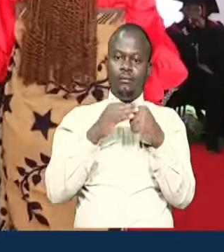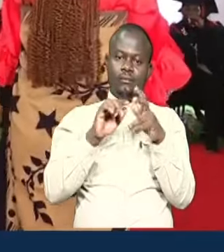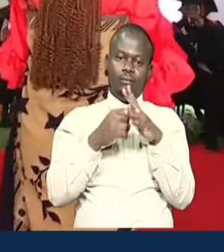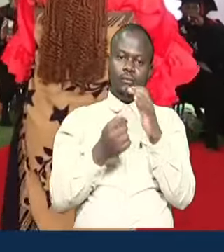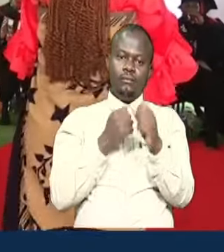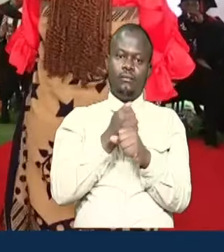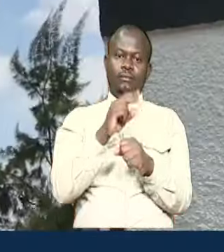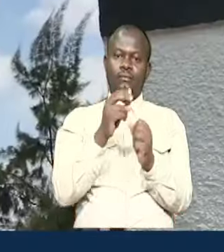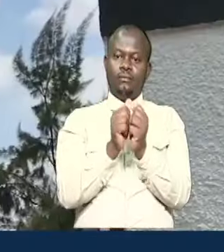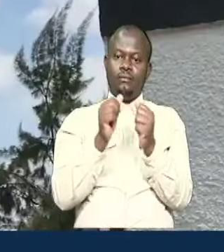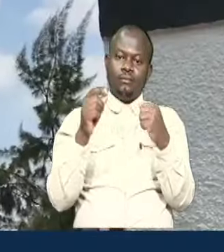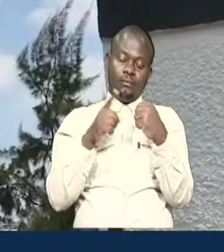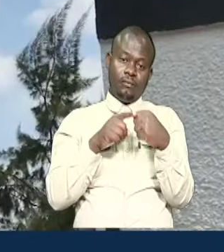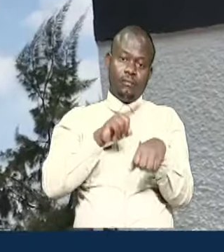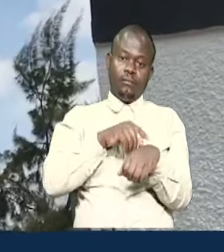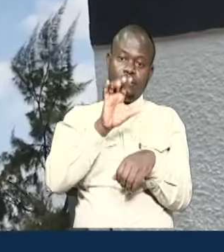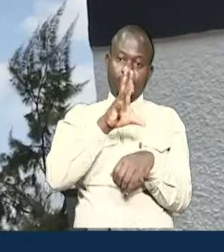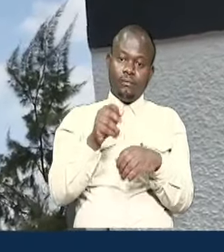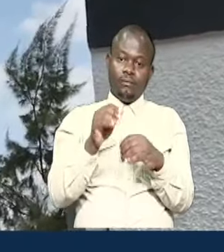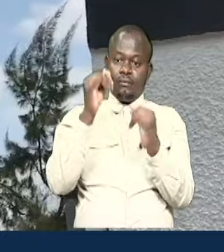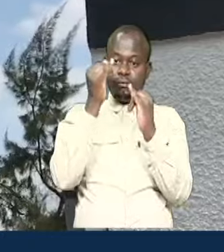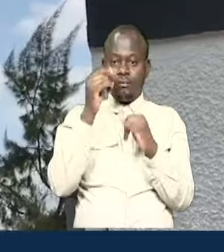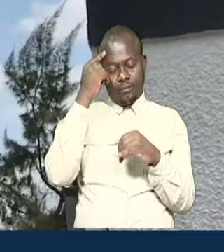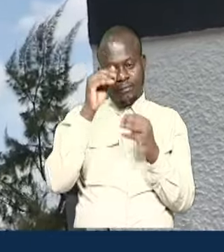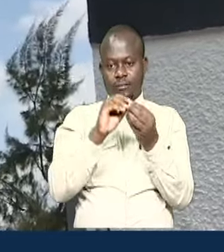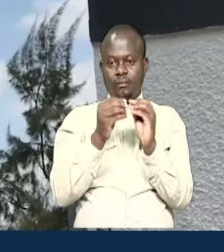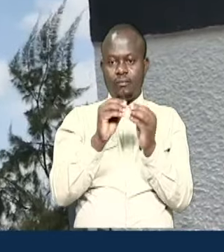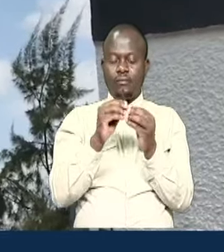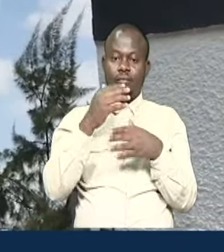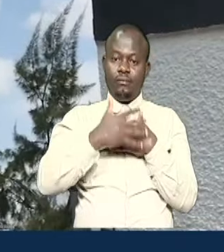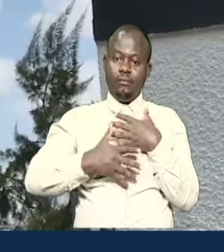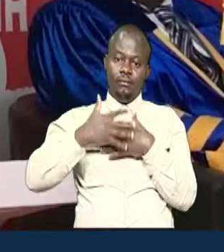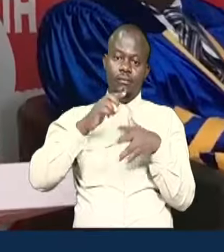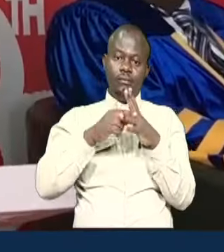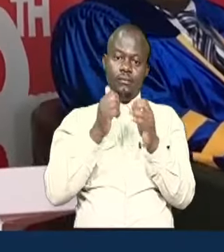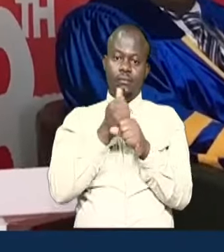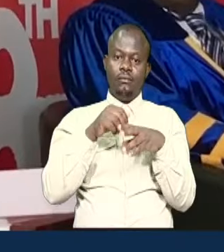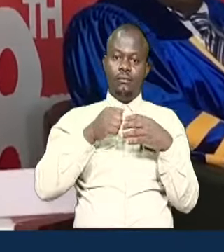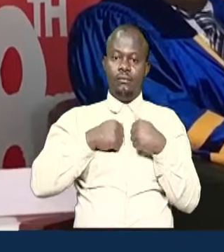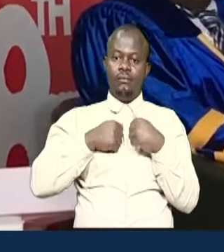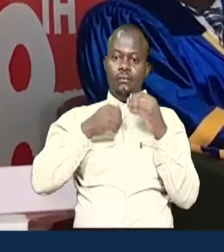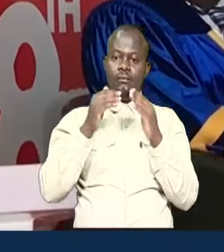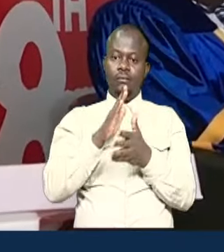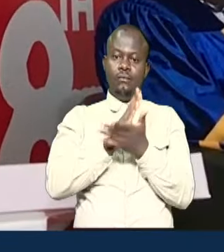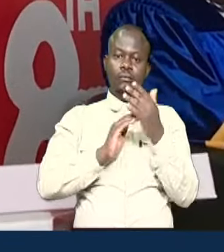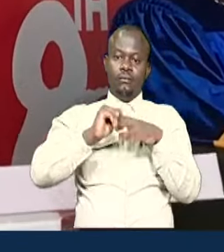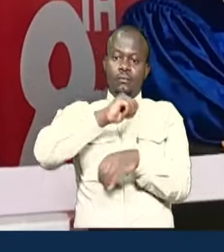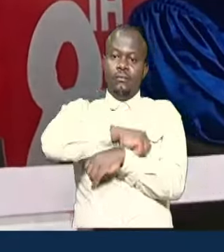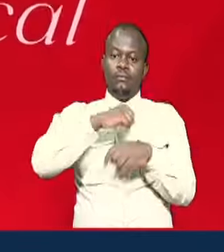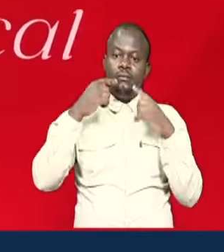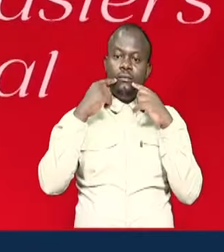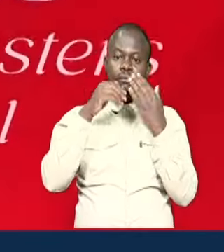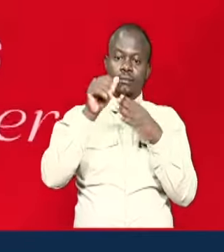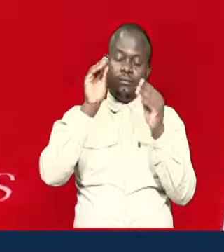wa 2016 ubwo ikigo African Institute for Mathematical Sciences cyatangira gukorera mu Rwanda bamwe muri abanyeshuri bavuga ko